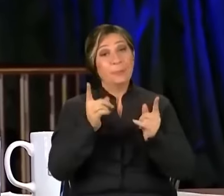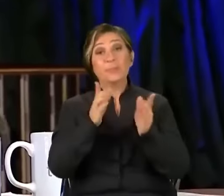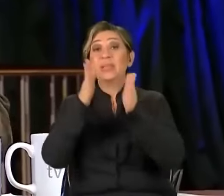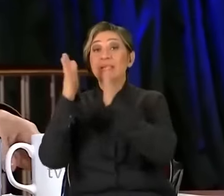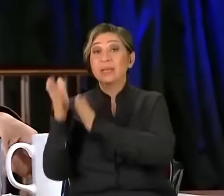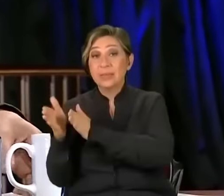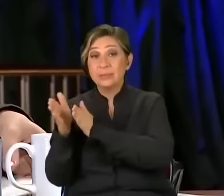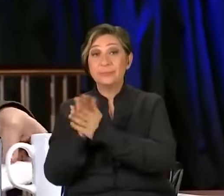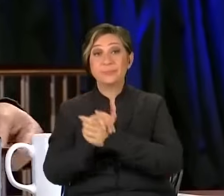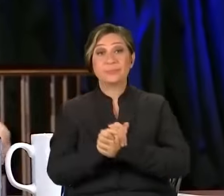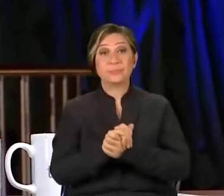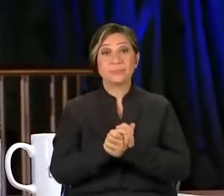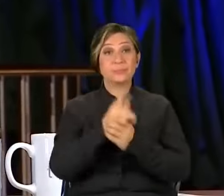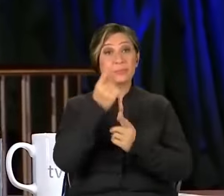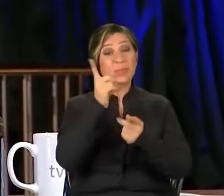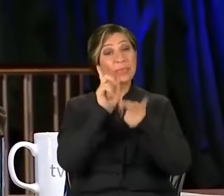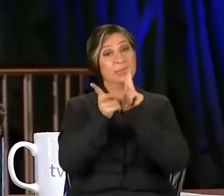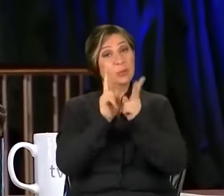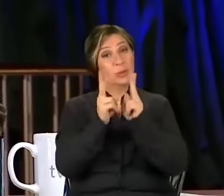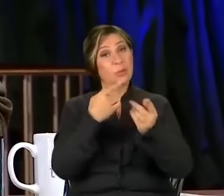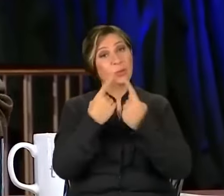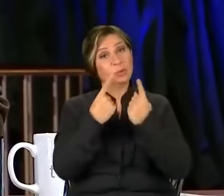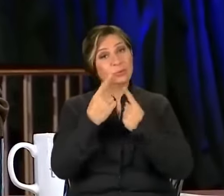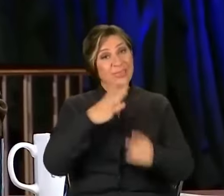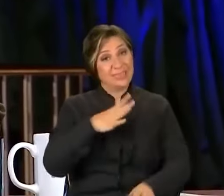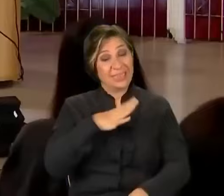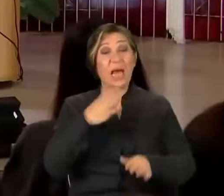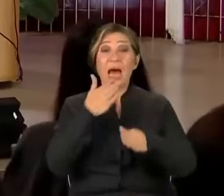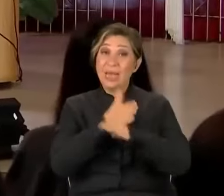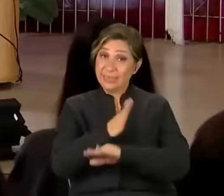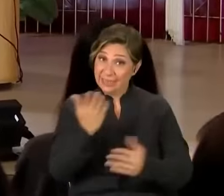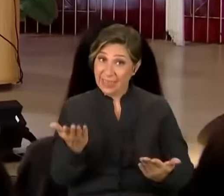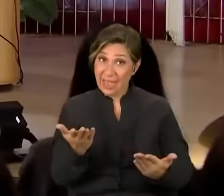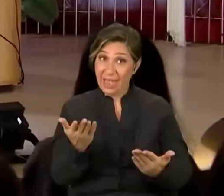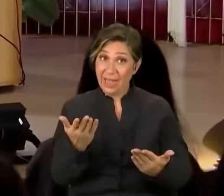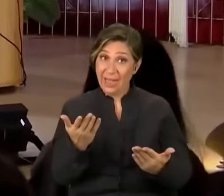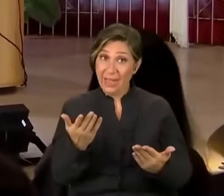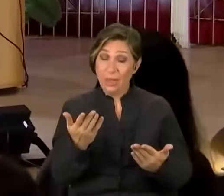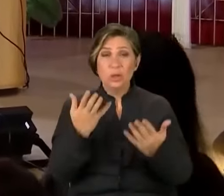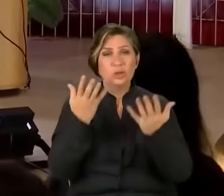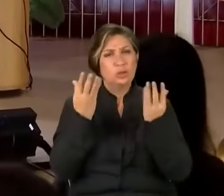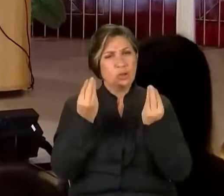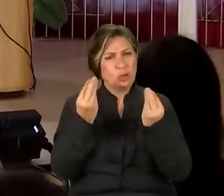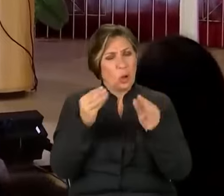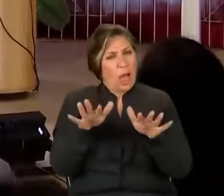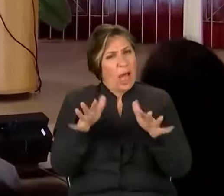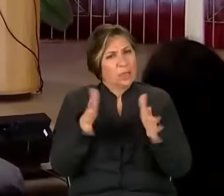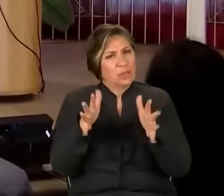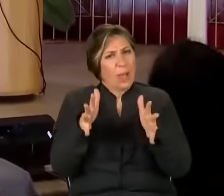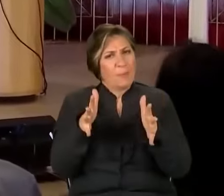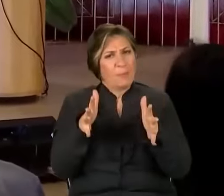yandan biraz tiyatrodan bahsetmek istersek aslında çok